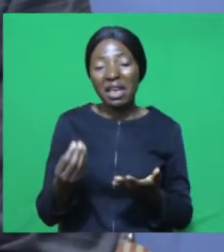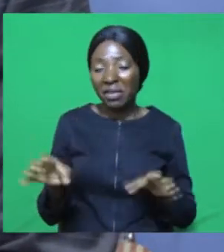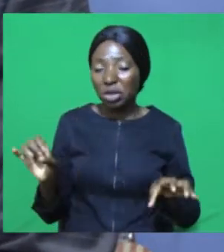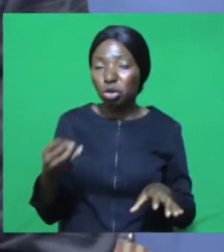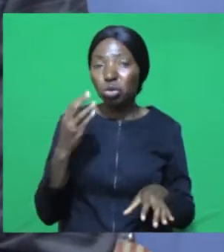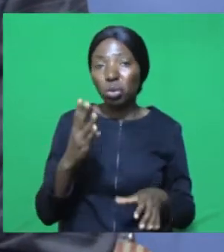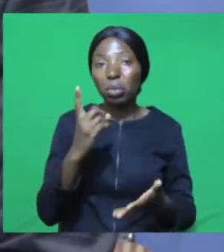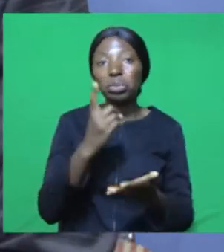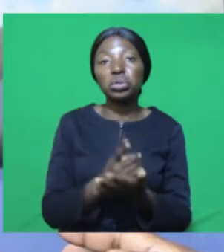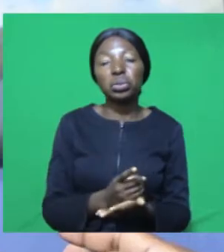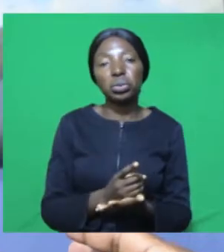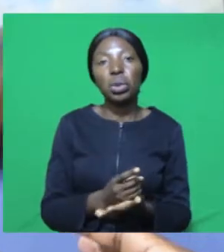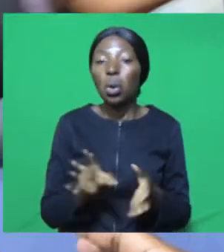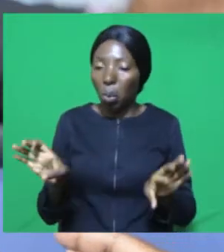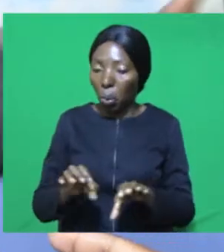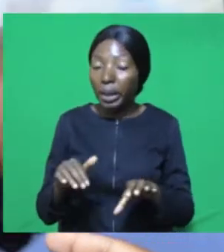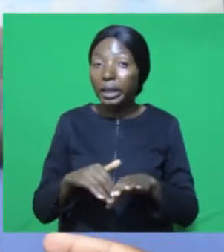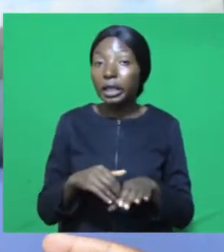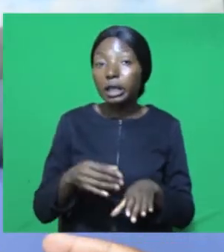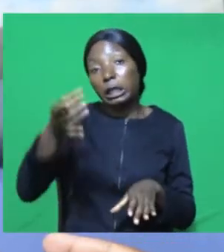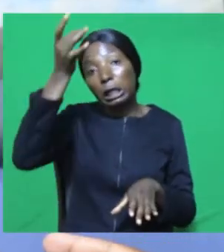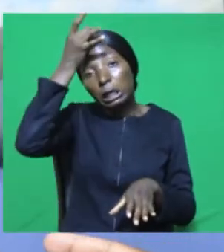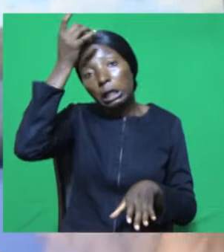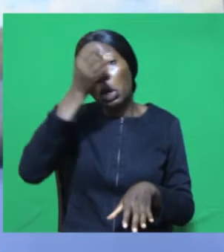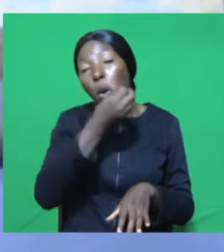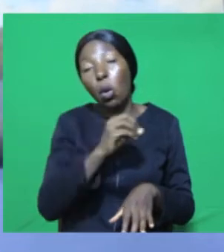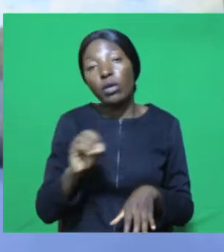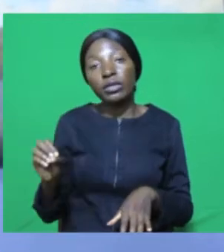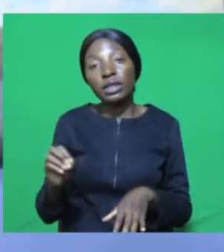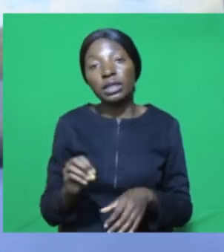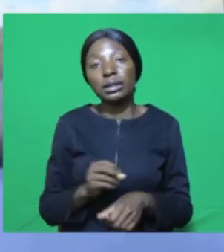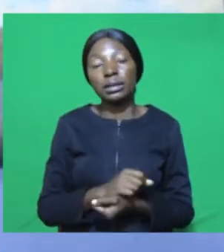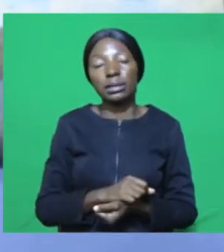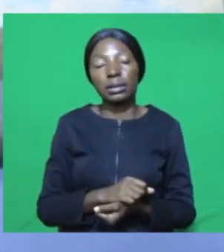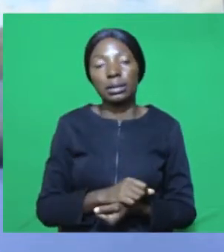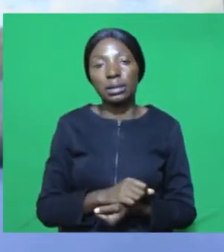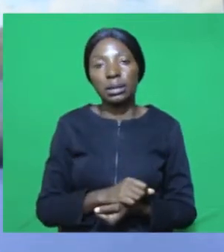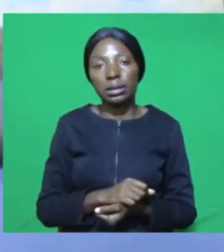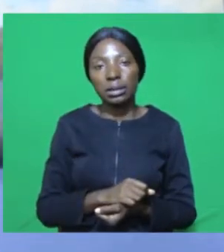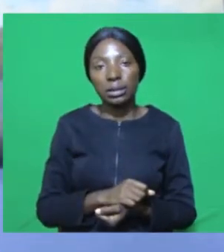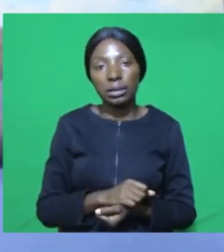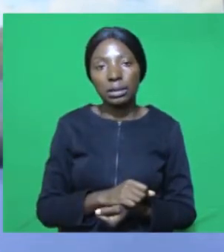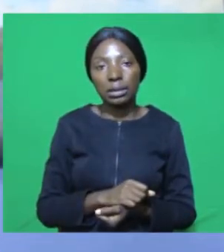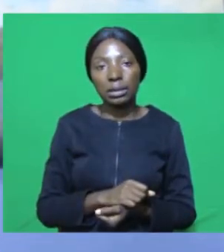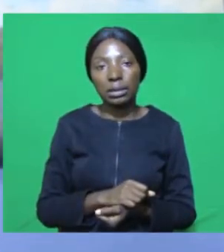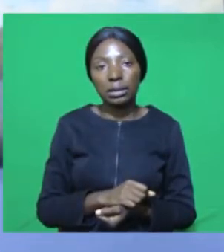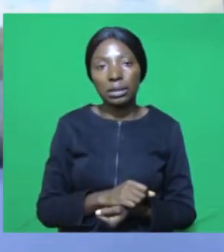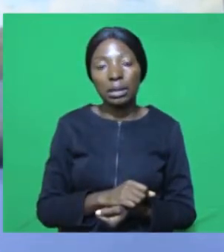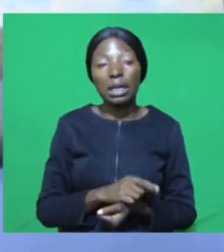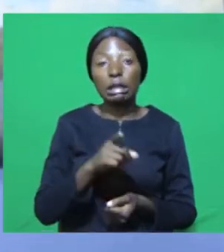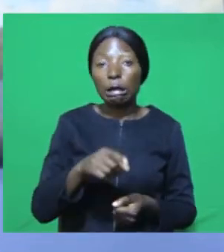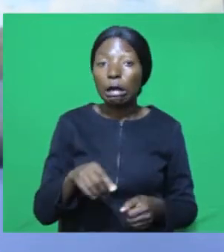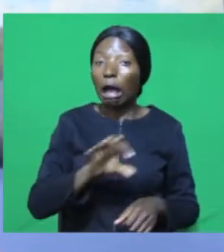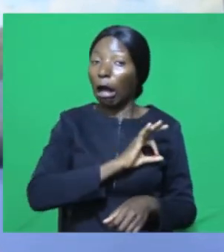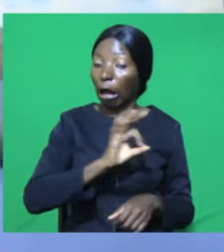rake raanotoita. Aishanda kuokupalasi kwamambo. Saka utongoti was a sort of vanhu vakuru. He